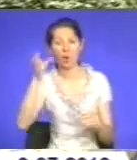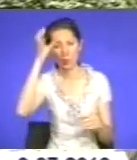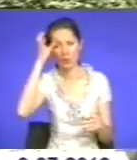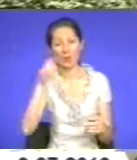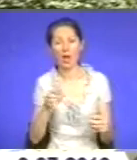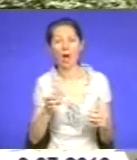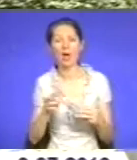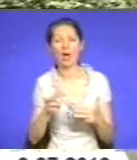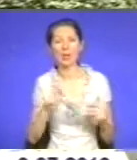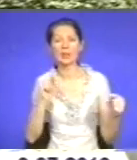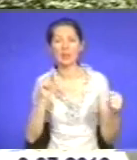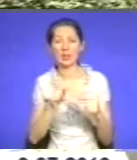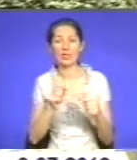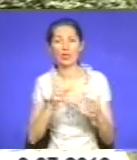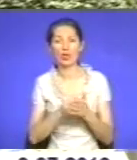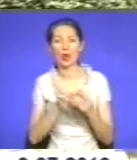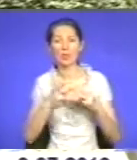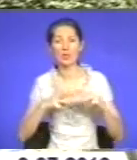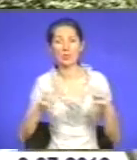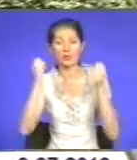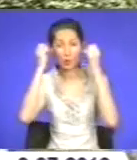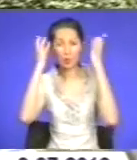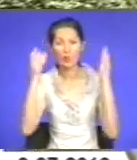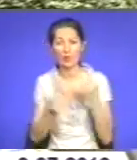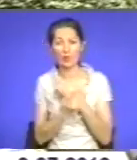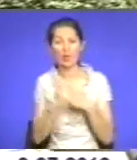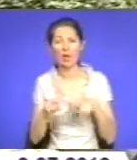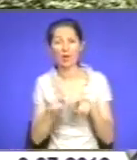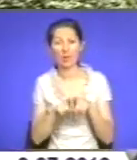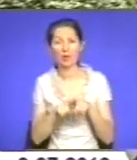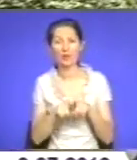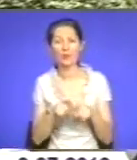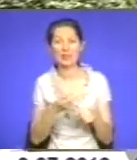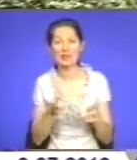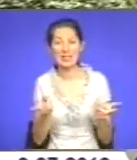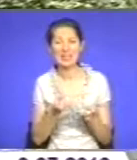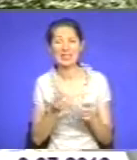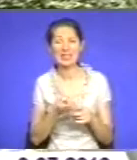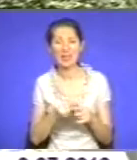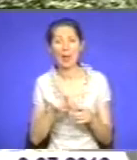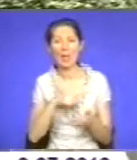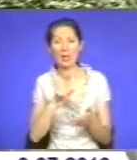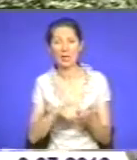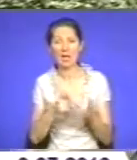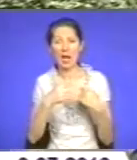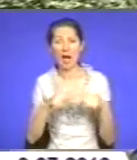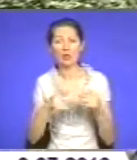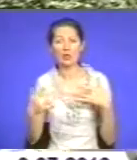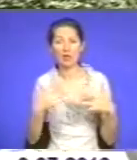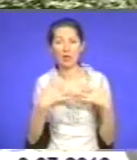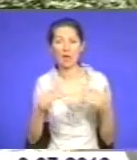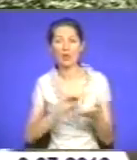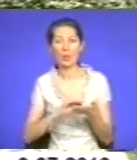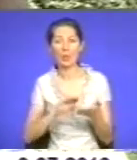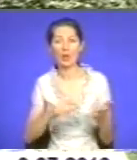до Міністерства культури. Виникає тут так само, треба це питання, галузь театральну, репертуарного театру в